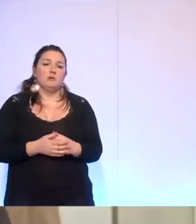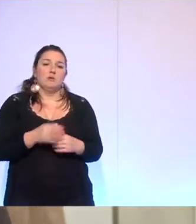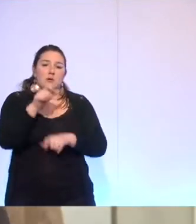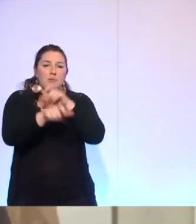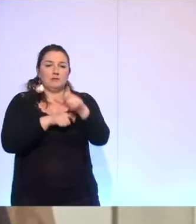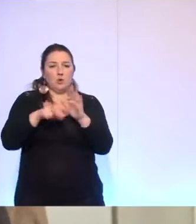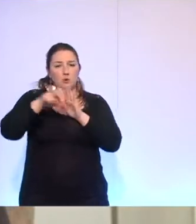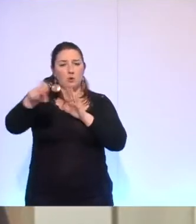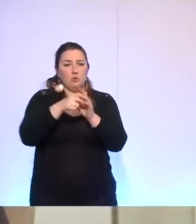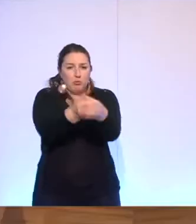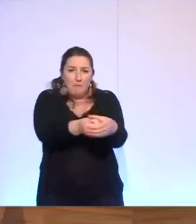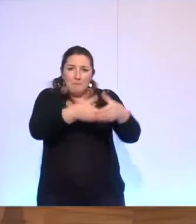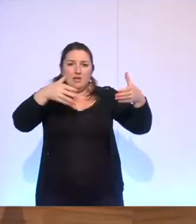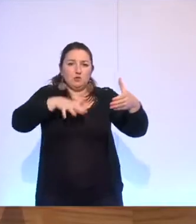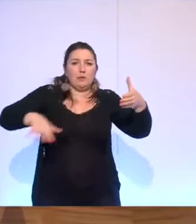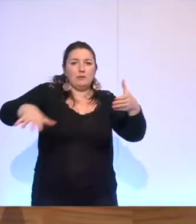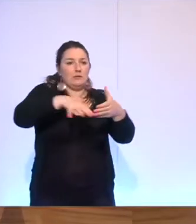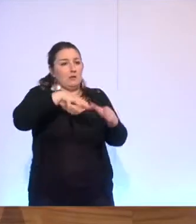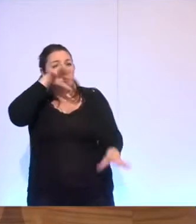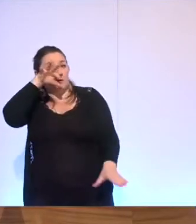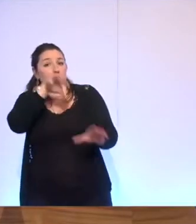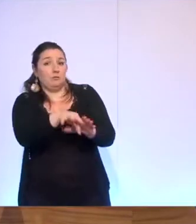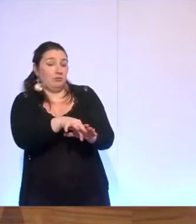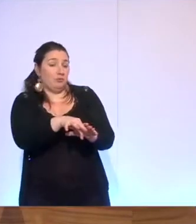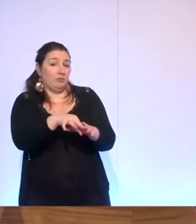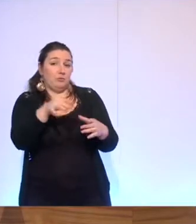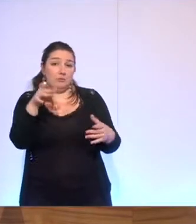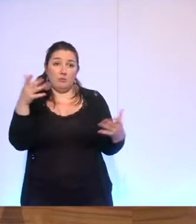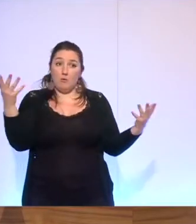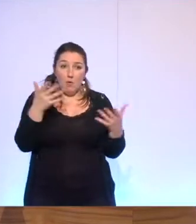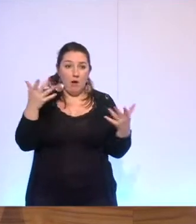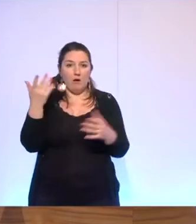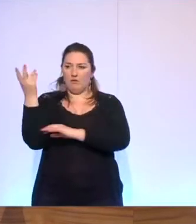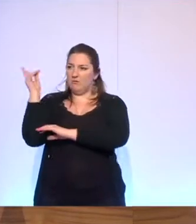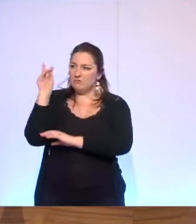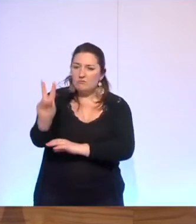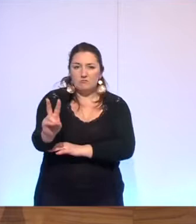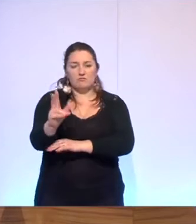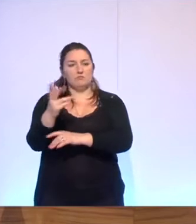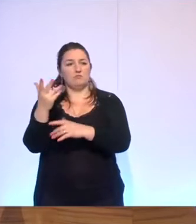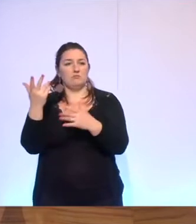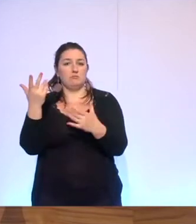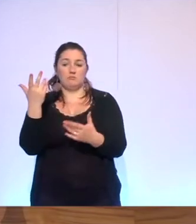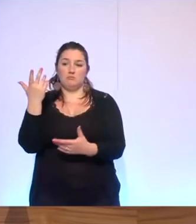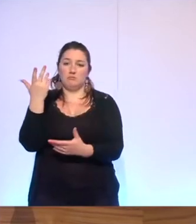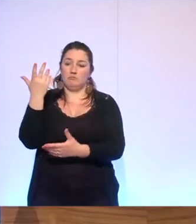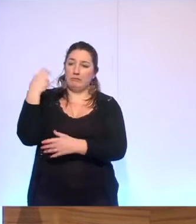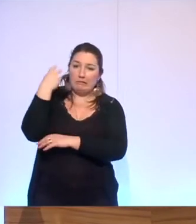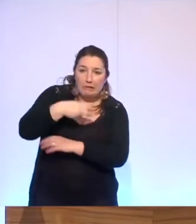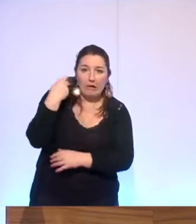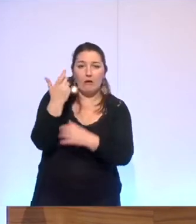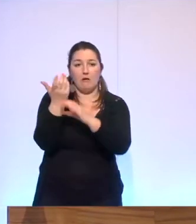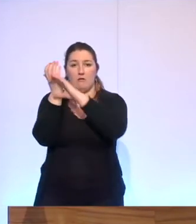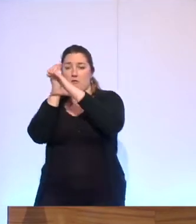s'est prononcée en faveur de la réalisation des grandes infrastructures de transport qui manquent à notre